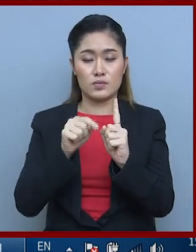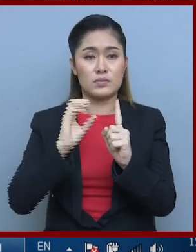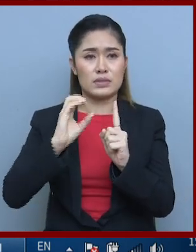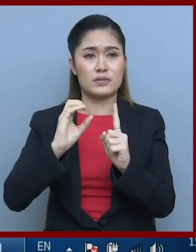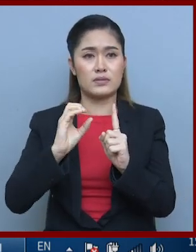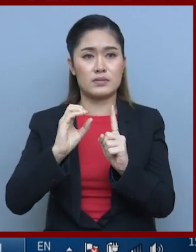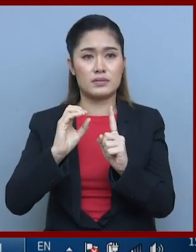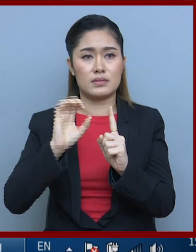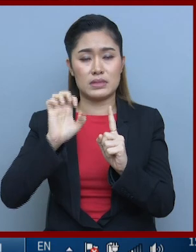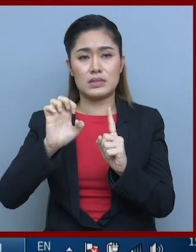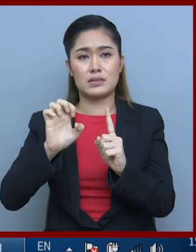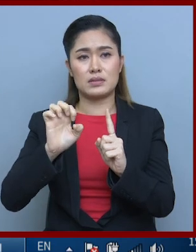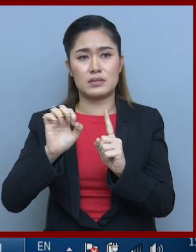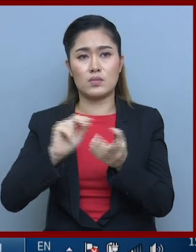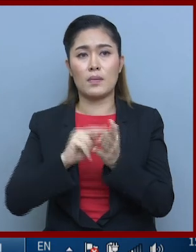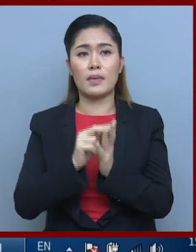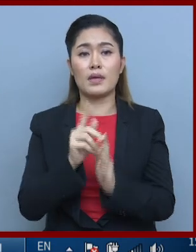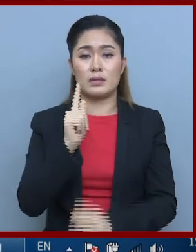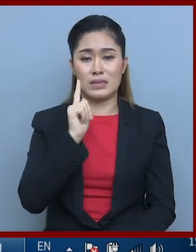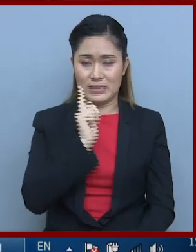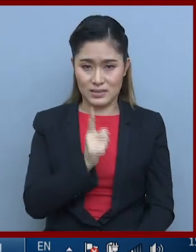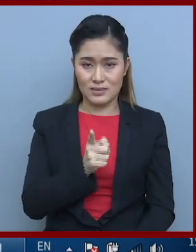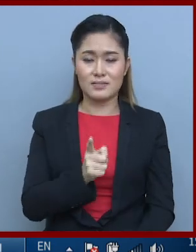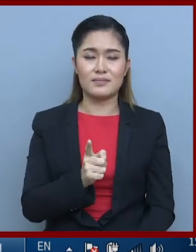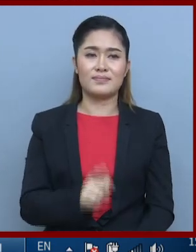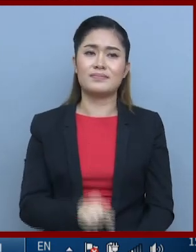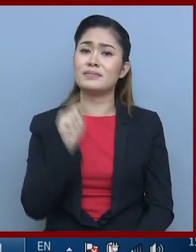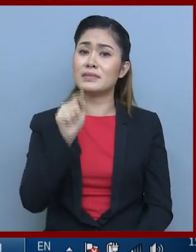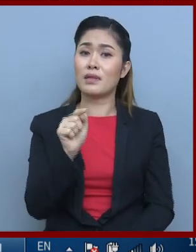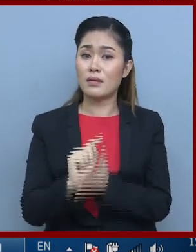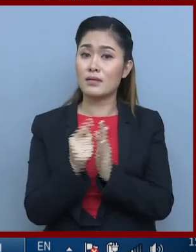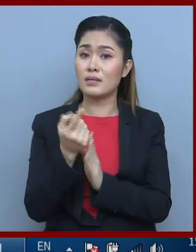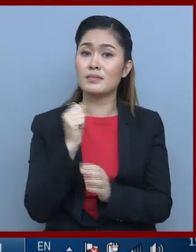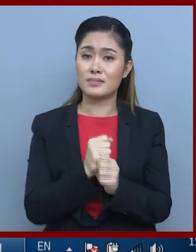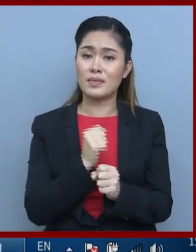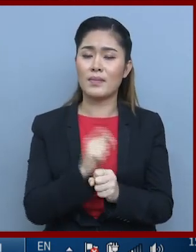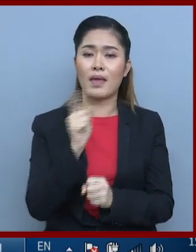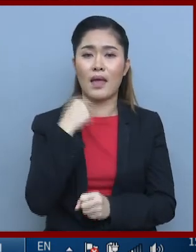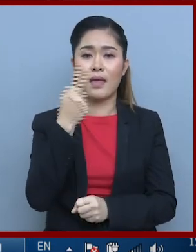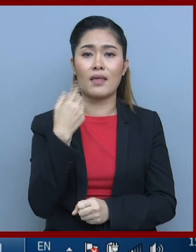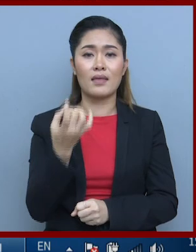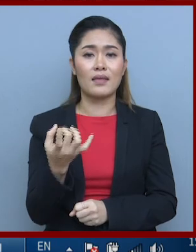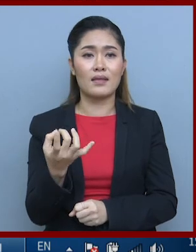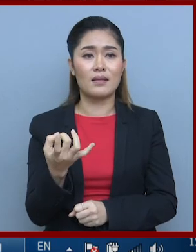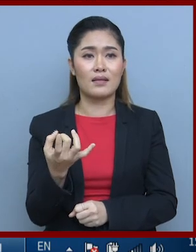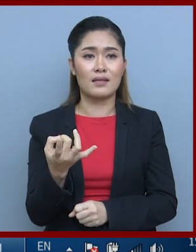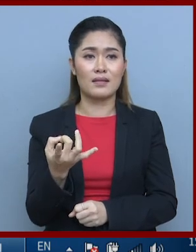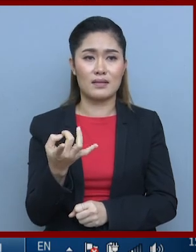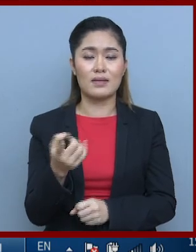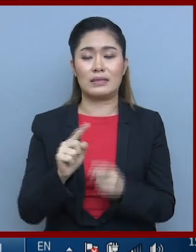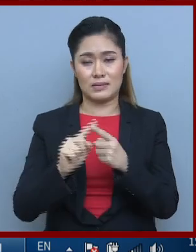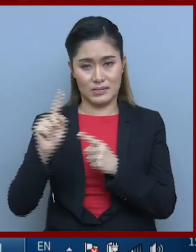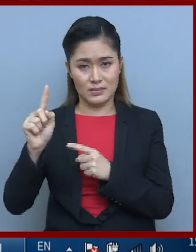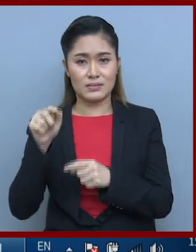เท่ากับอะไร true เขียนอย่างนี้แปลว่าสั่งเริ่มการทำงานของอะไรครับนักศึกษา timer